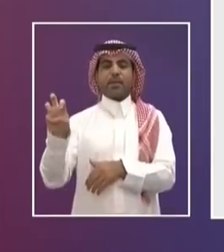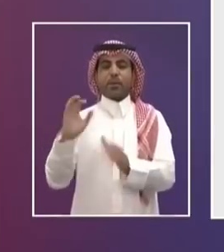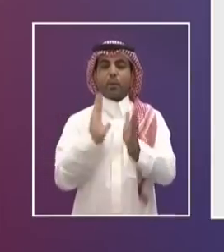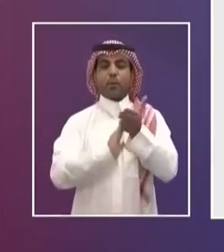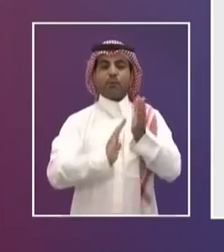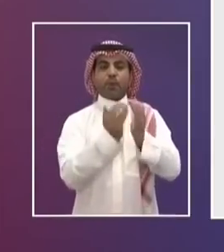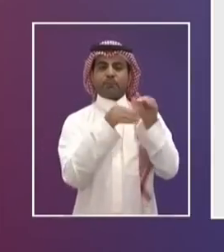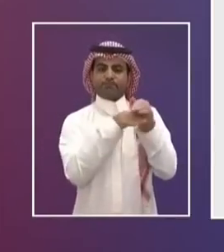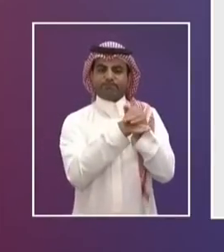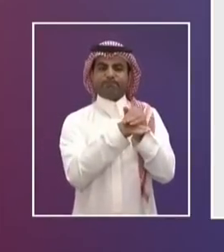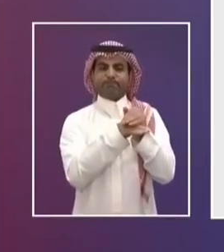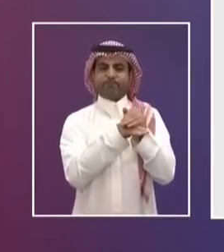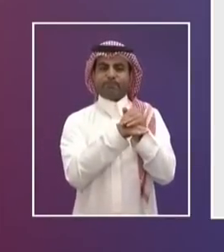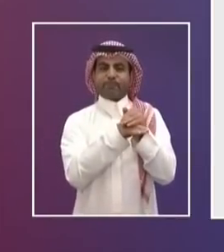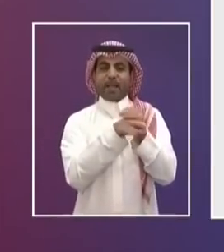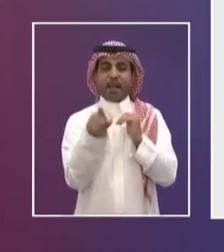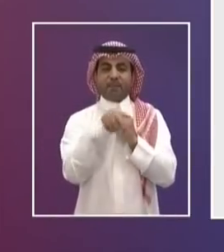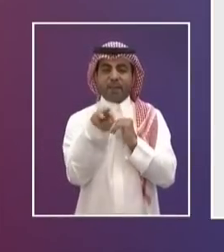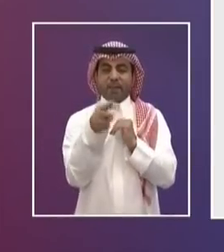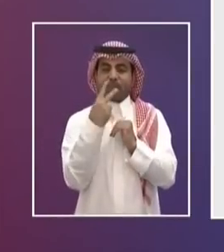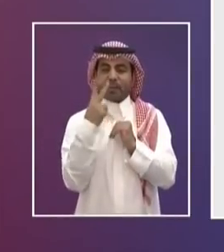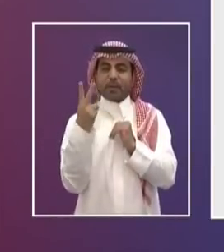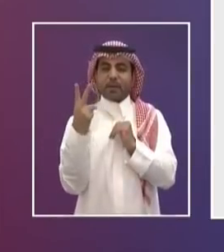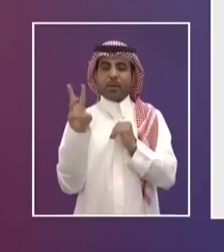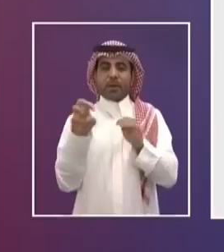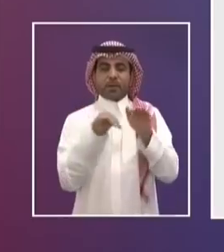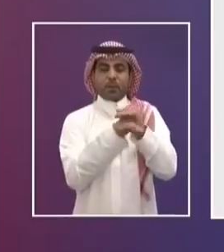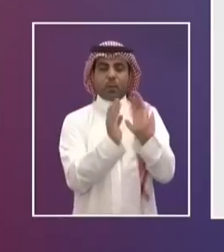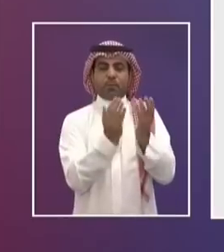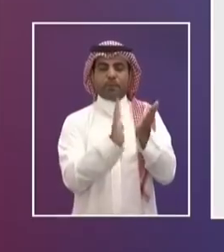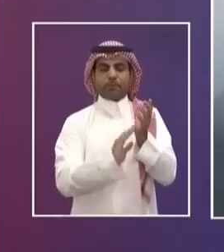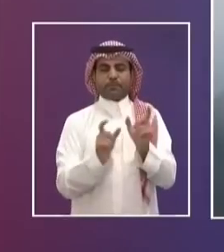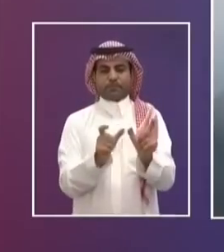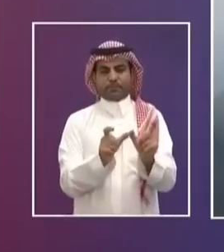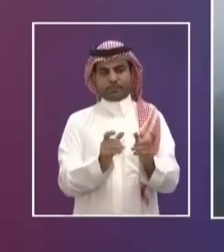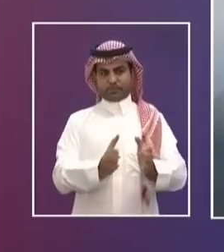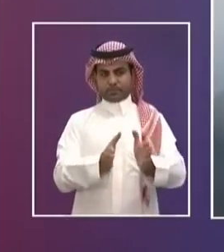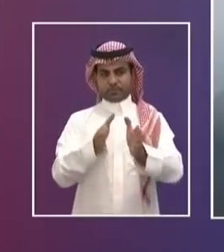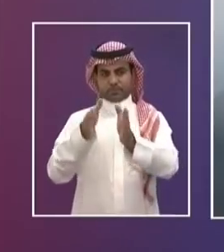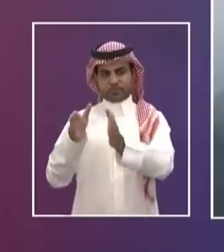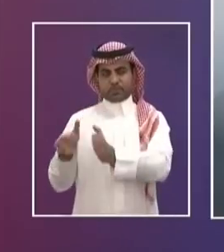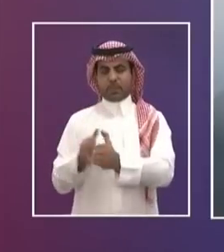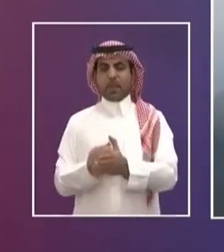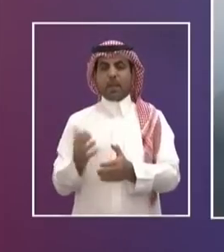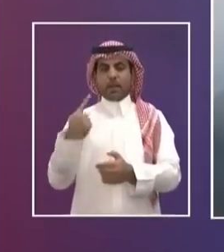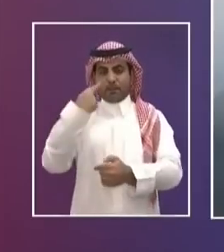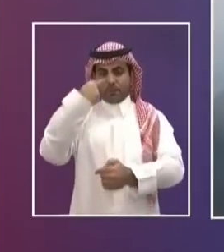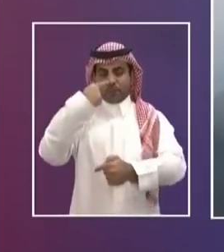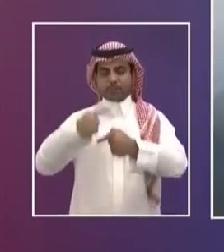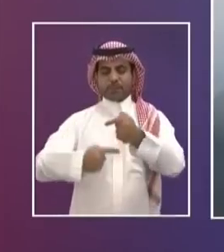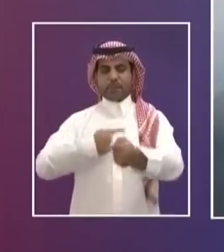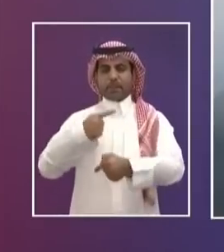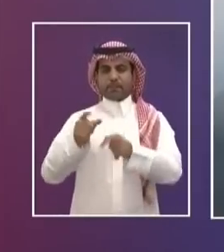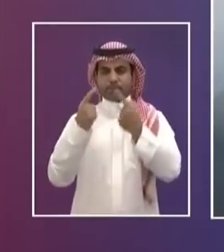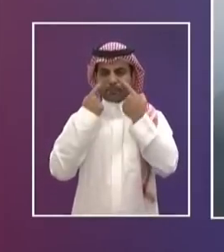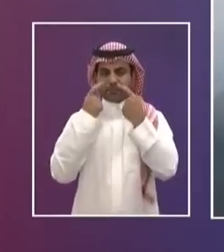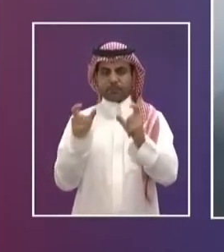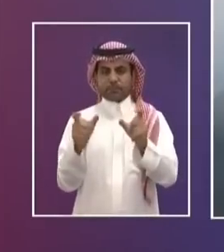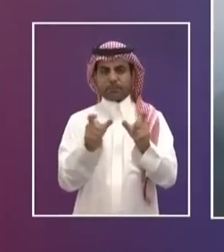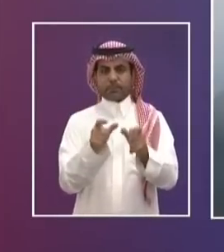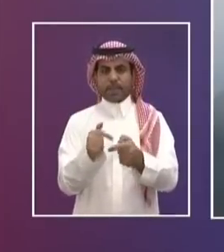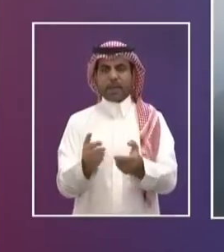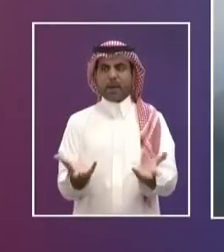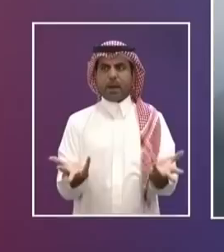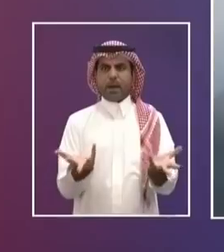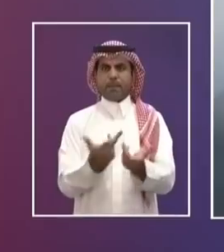الرعاية في العنايات المركزة المخصصة للتعامل مع أوضاعها الصحية. الفحوصات مستمرة وبحمد الله تتجاوز